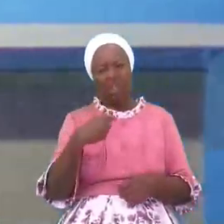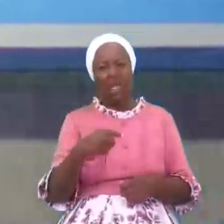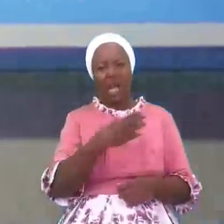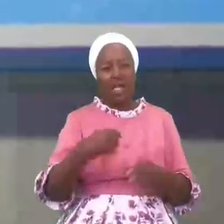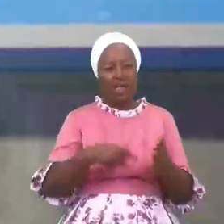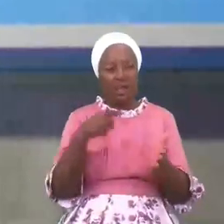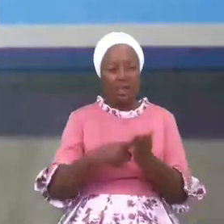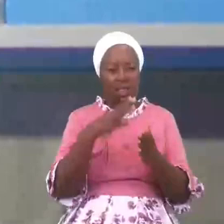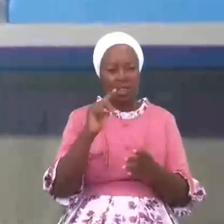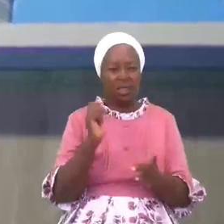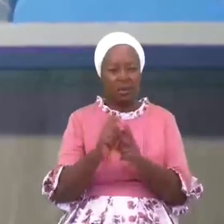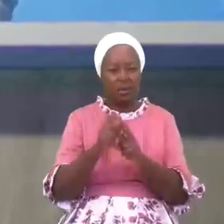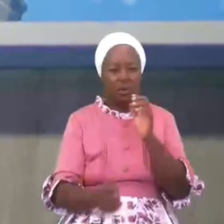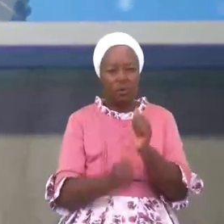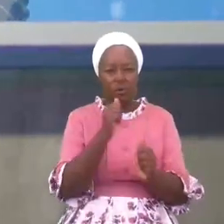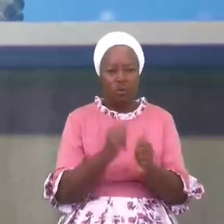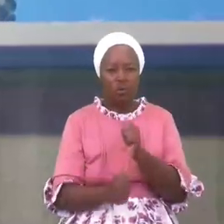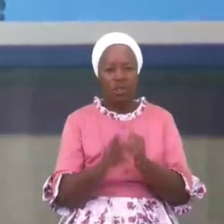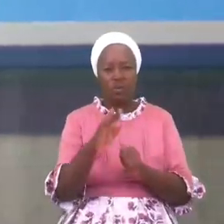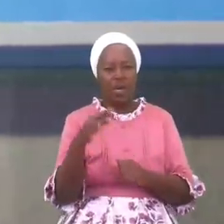c'est la parole